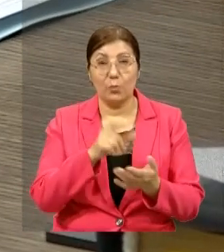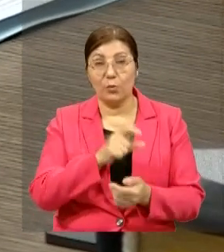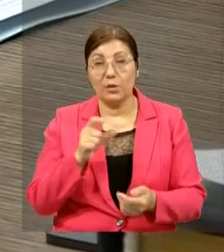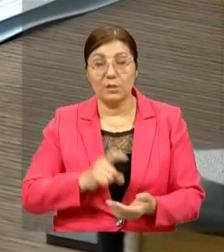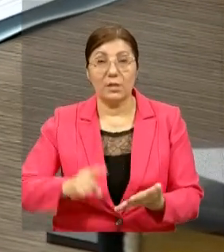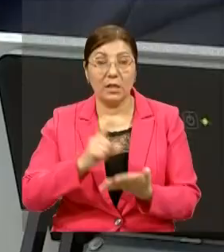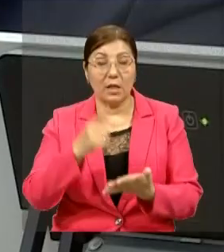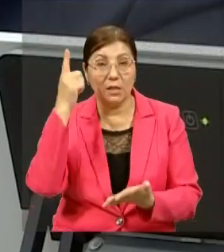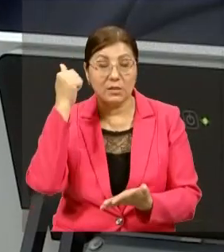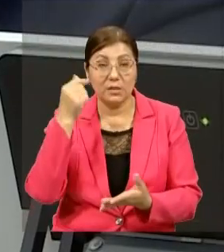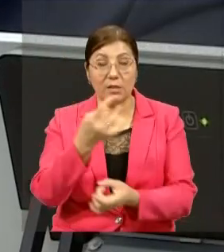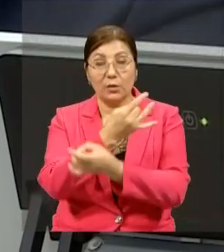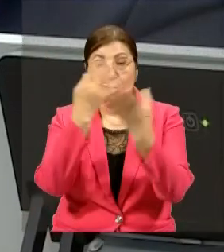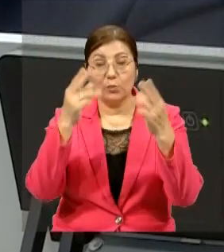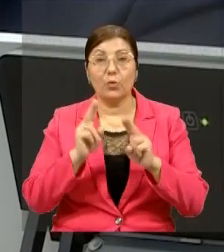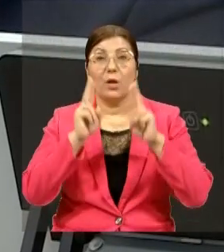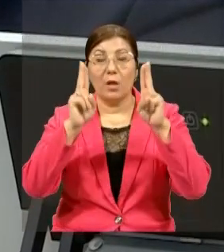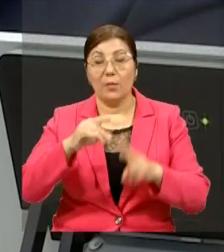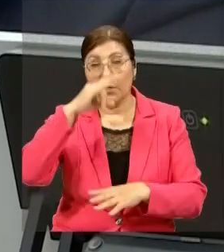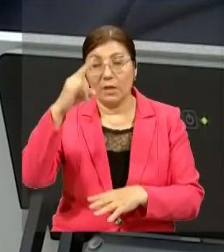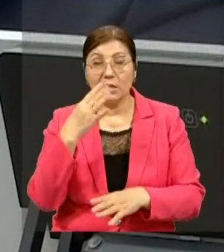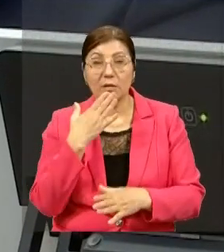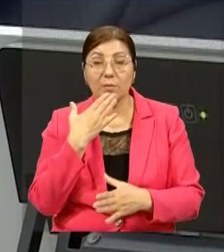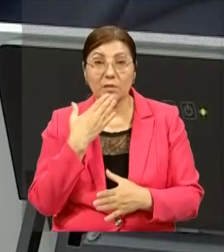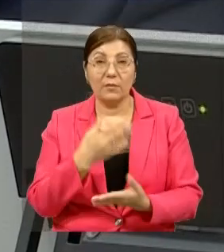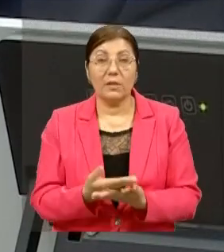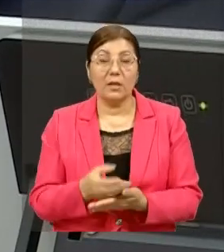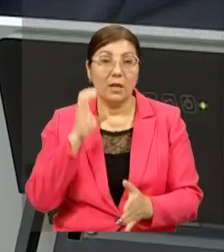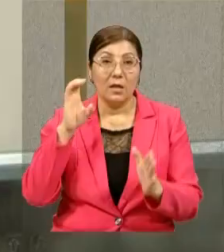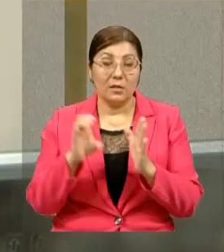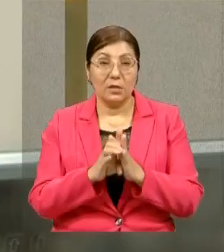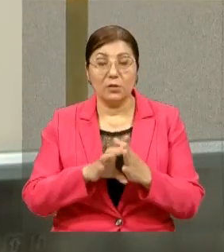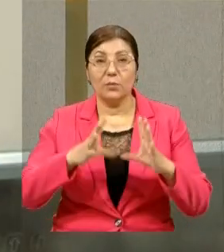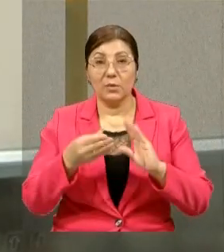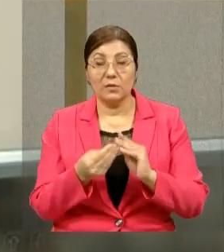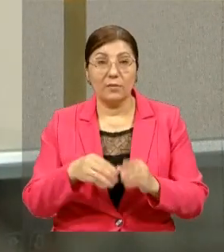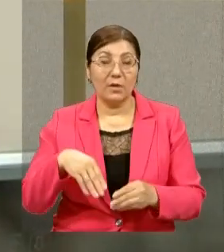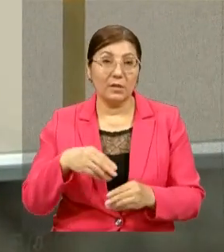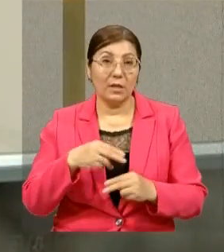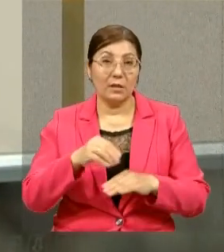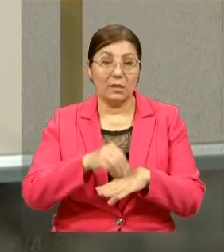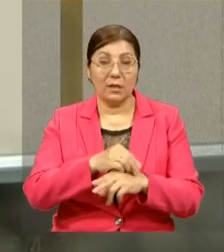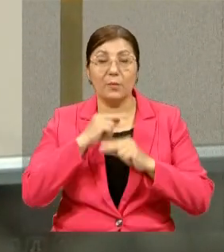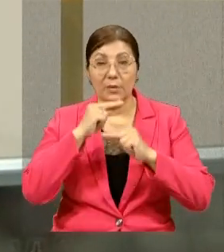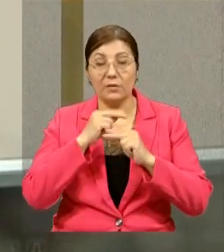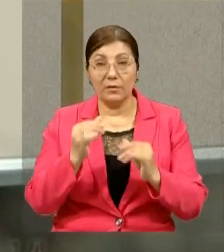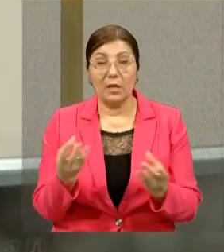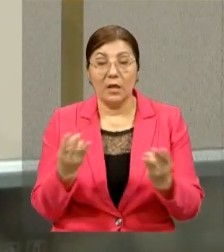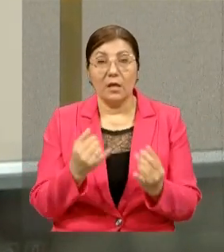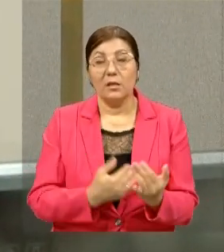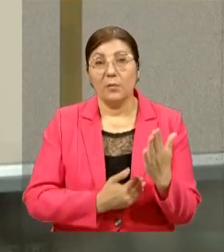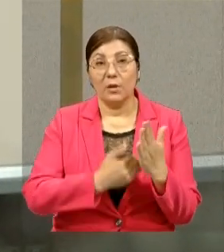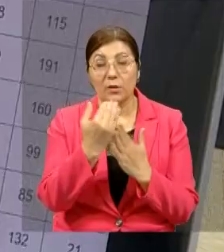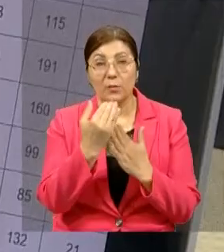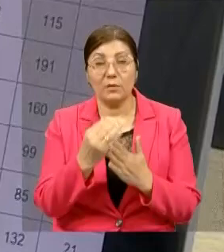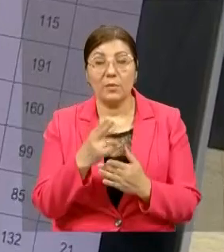проводимых мероприятиях и экскурсиях на территории региона заслушав выступающего Аким области акцентировал внимание на необходимости увеличить число кемпингов